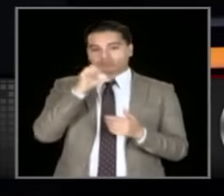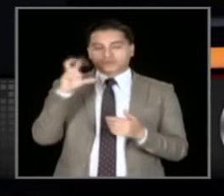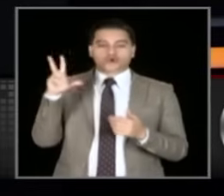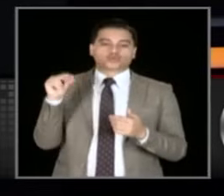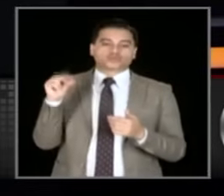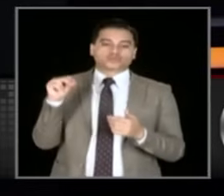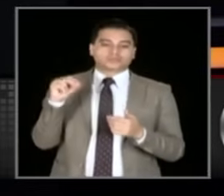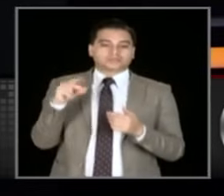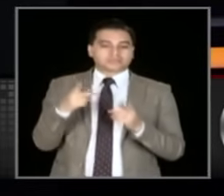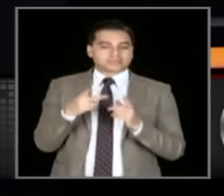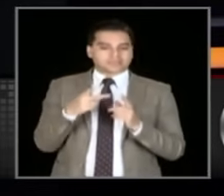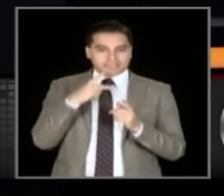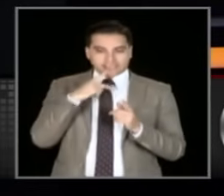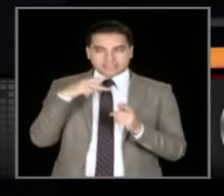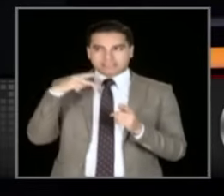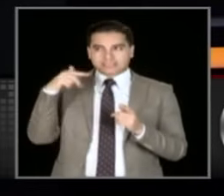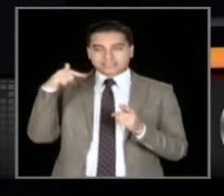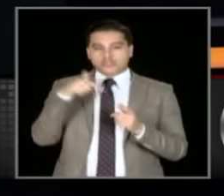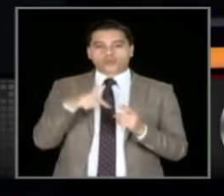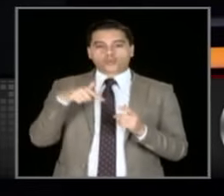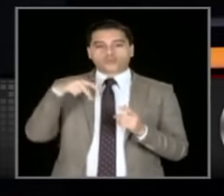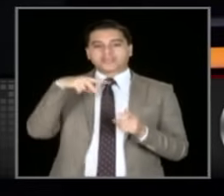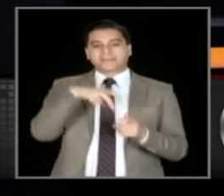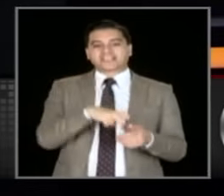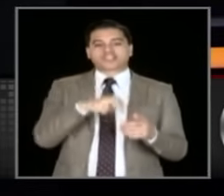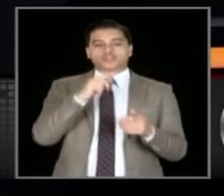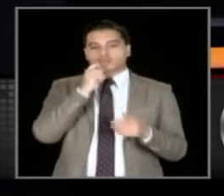1920 لمدة 86 يوم،